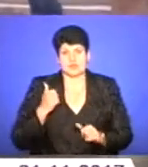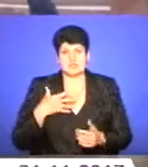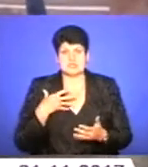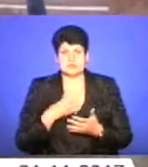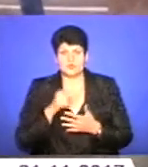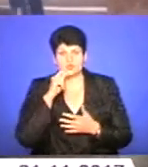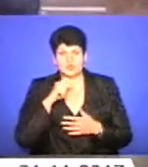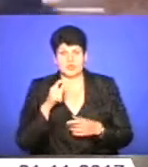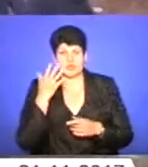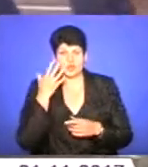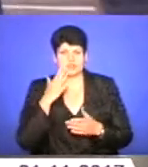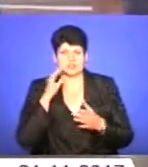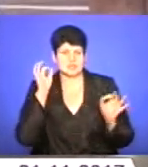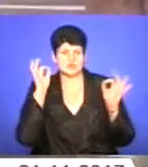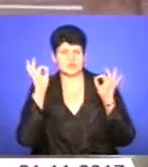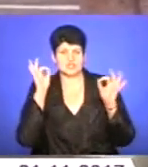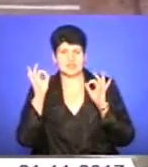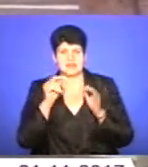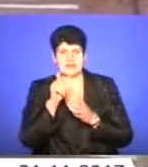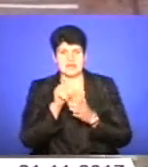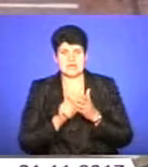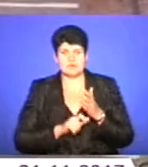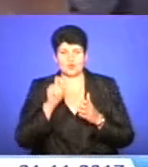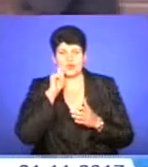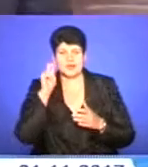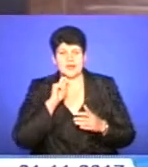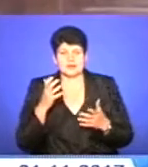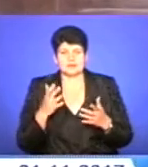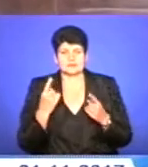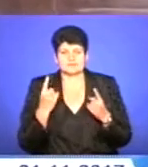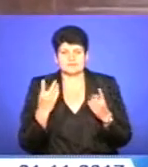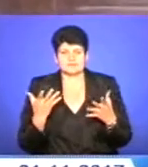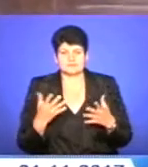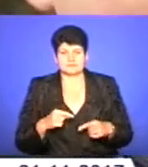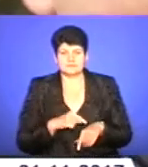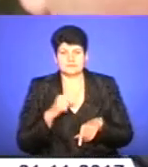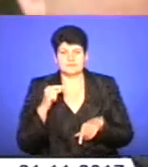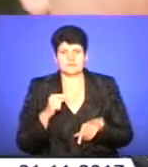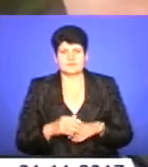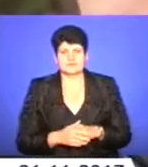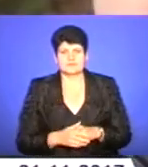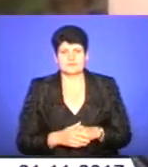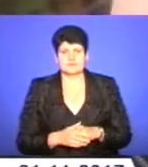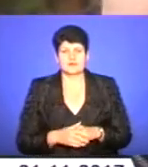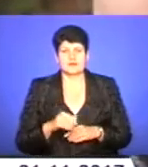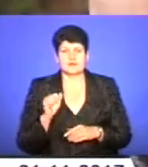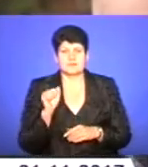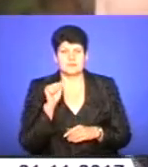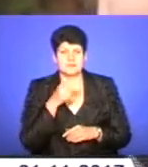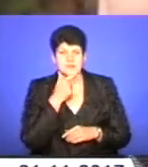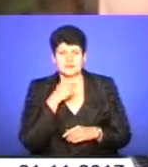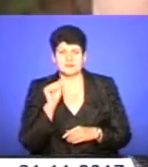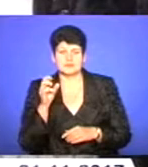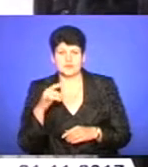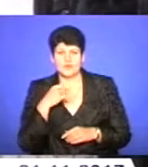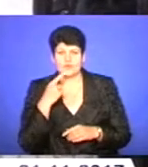ще й коли звучить гімн України, ну, це просто супер, дуже гарні відчуття. Єднання всієї України. Пан Андрій жартує, побутує думка, що